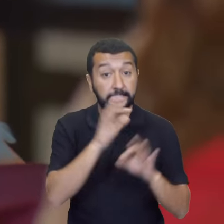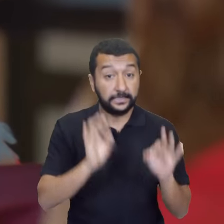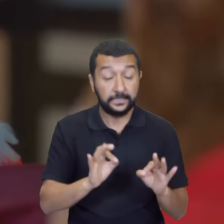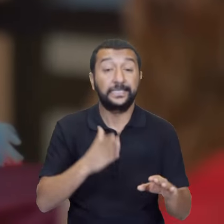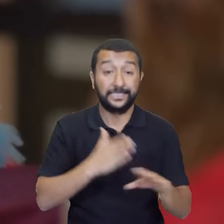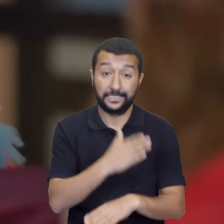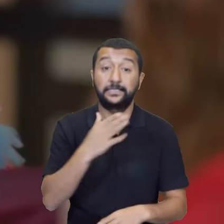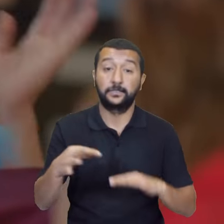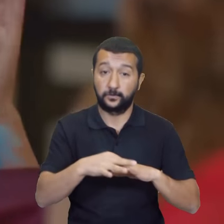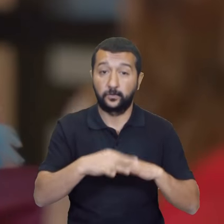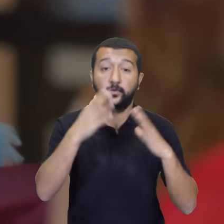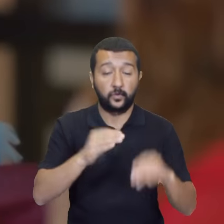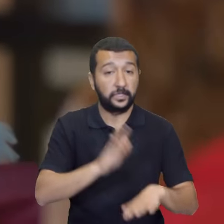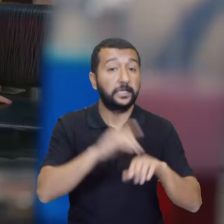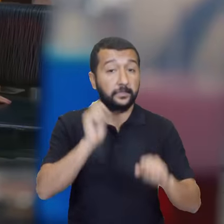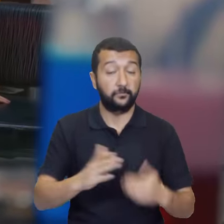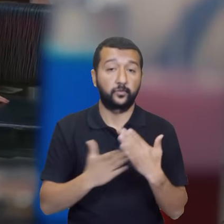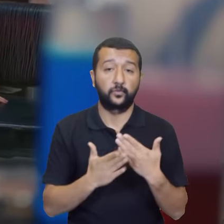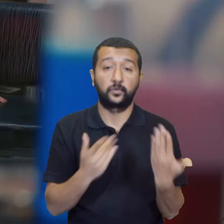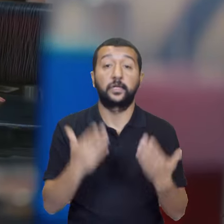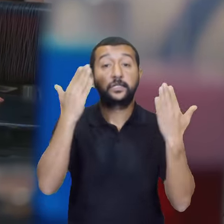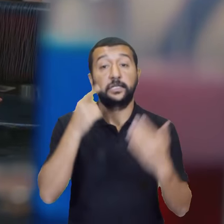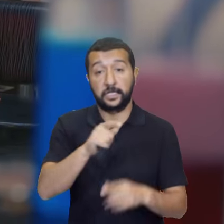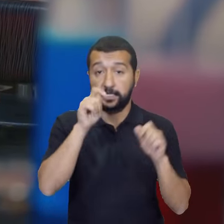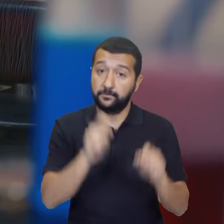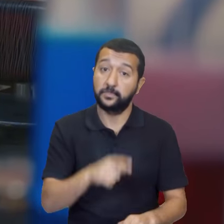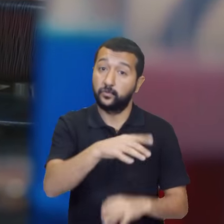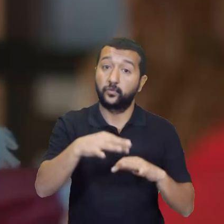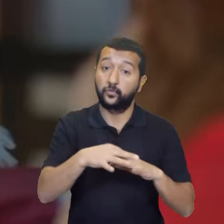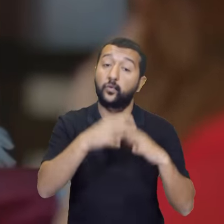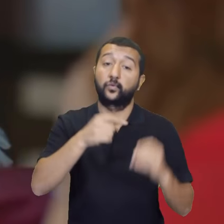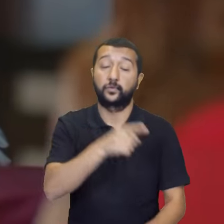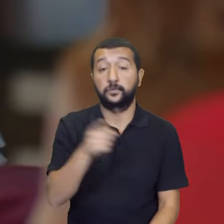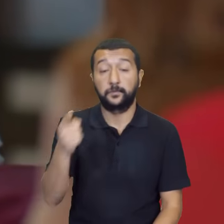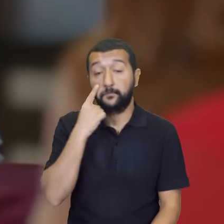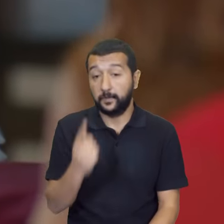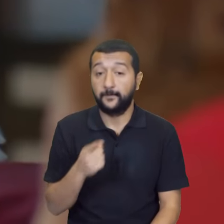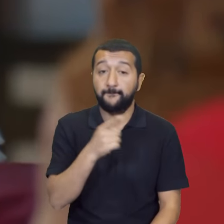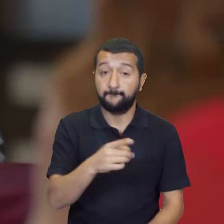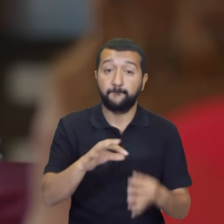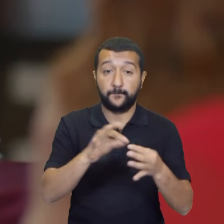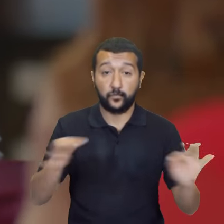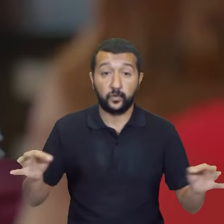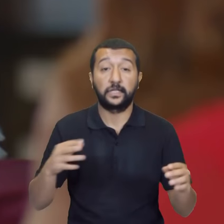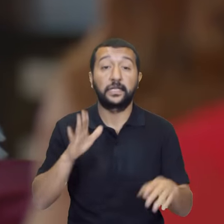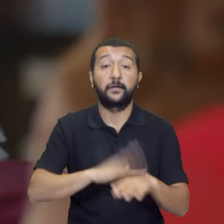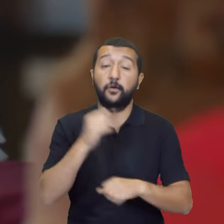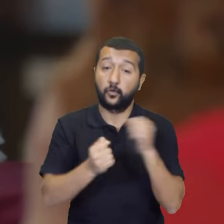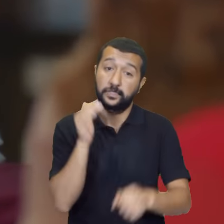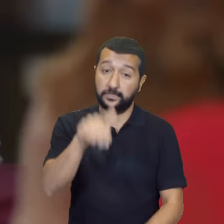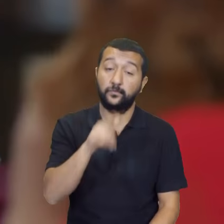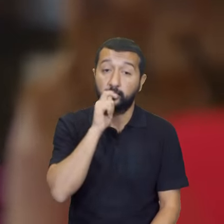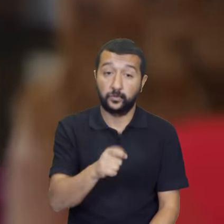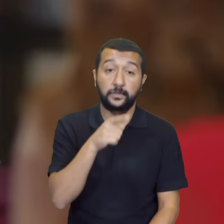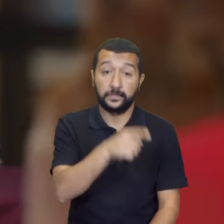kesin. Kesin takıyoruz yüzüğü, yapıyoruz düğünü. Ay inşallah takarsınız o yüzükleri. Ay kurdeleyi çıkarmadan koşacağım yanına